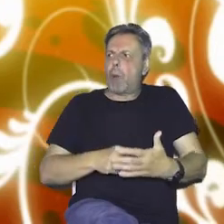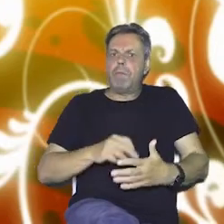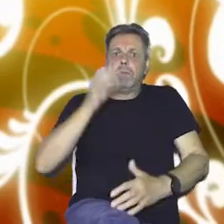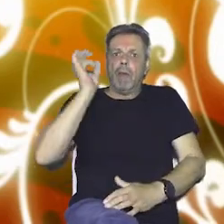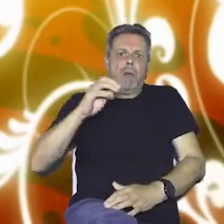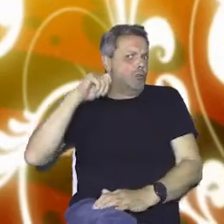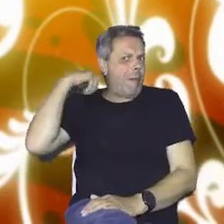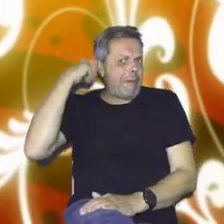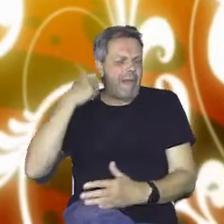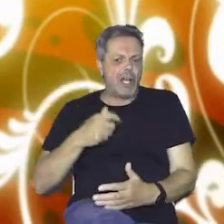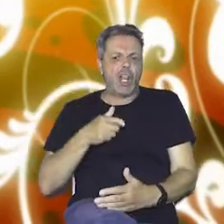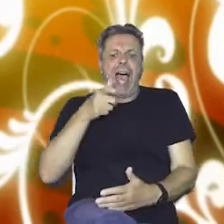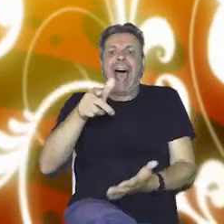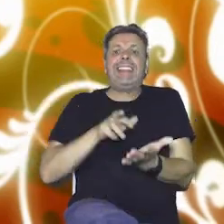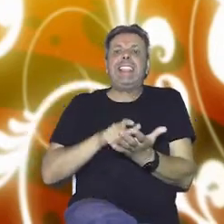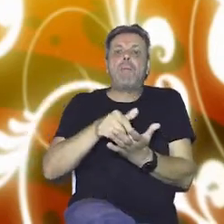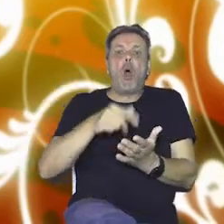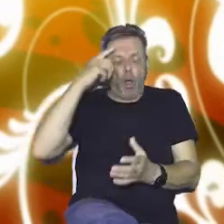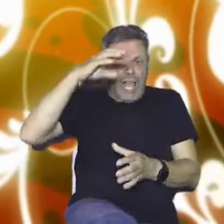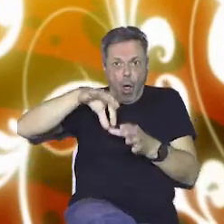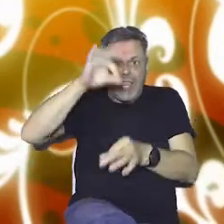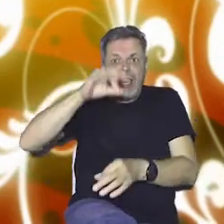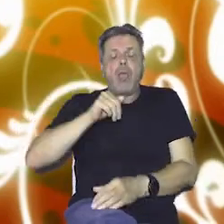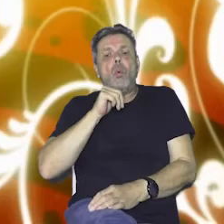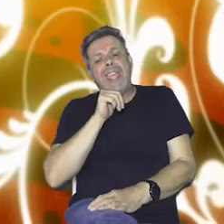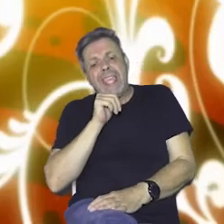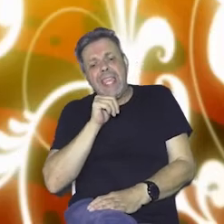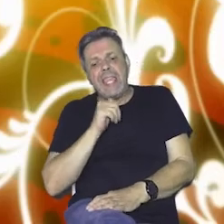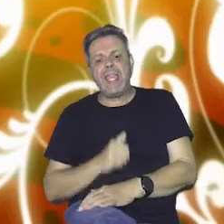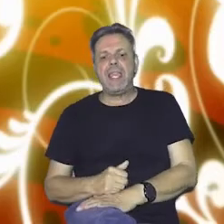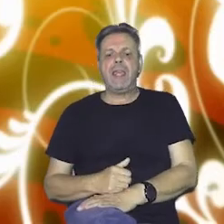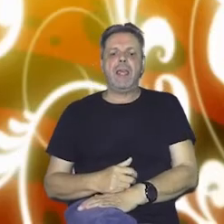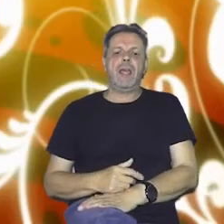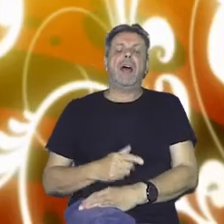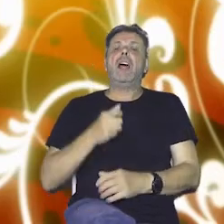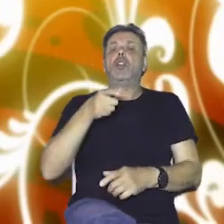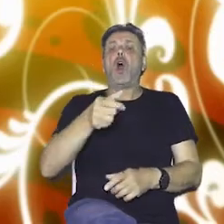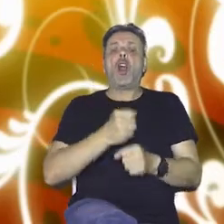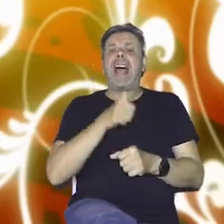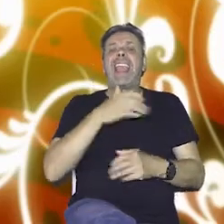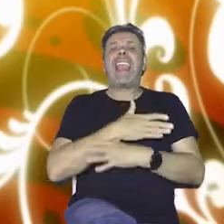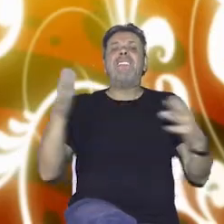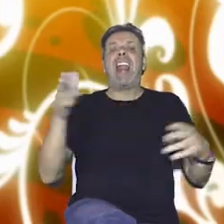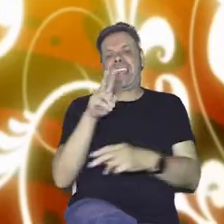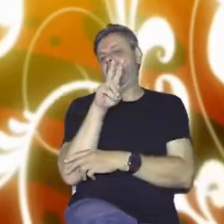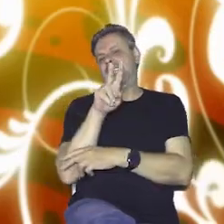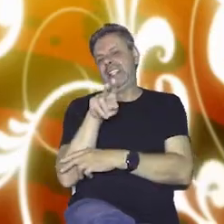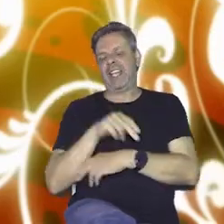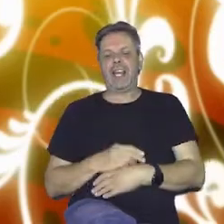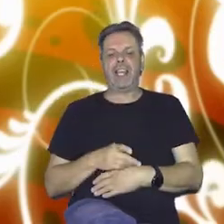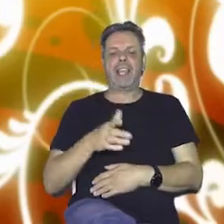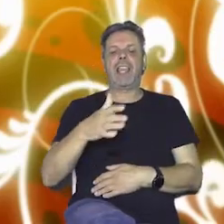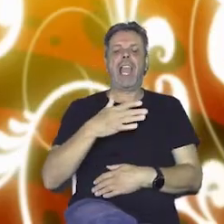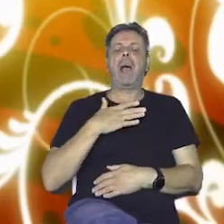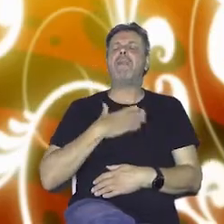ti si isto prohodao ideju, jer tako i veliki slikari rade. Da. Ja bih voljela da ti uslikaš